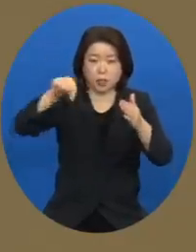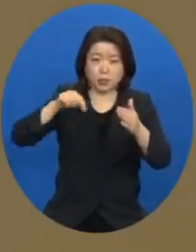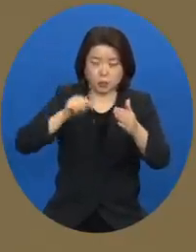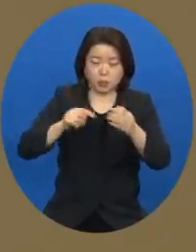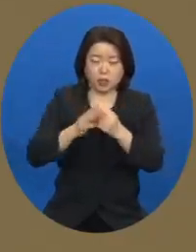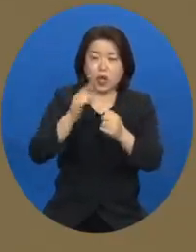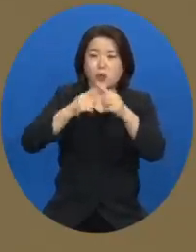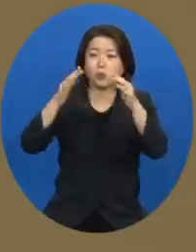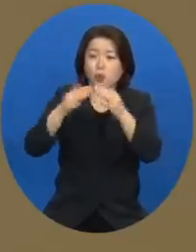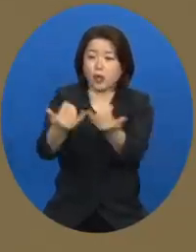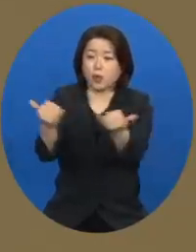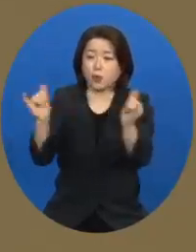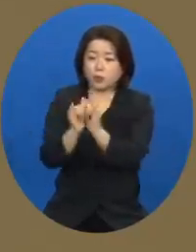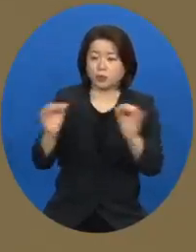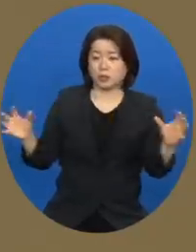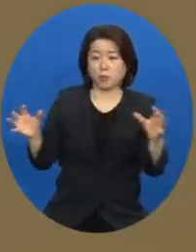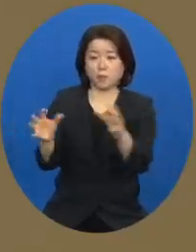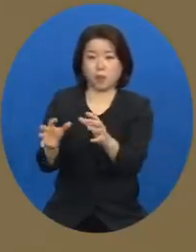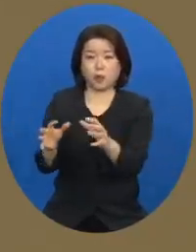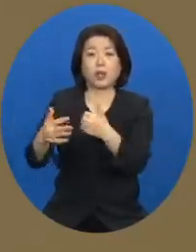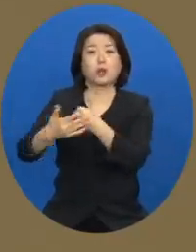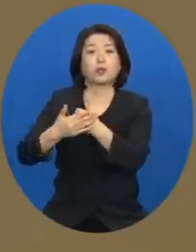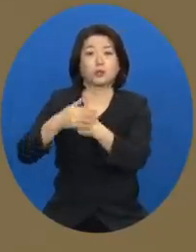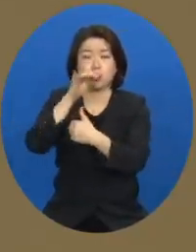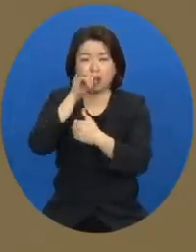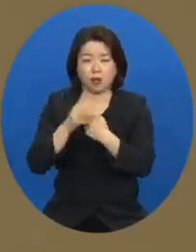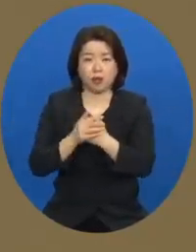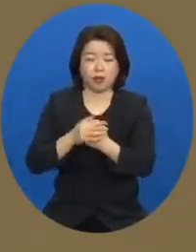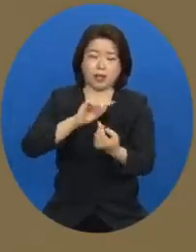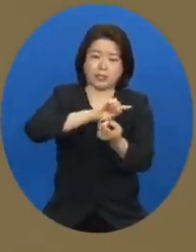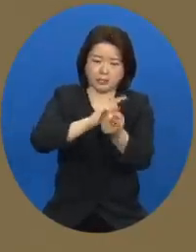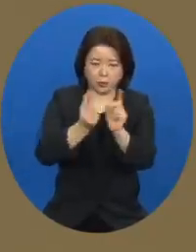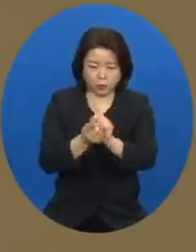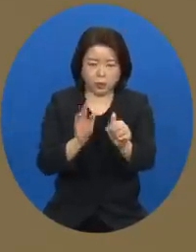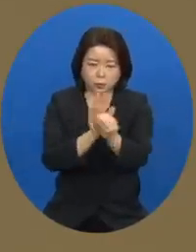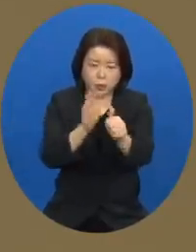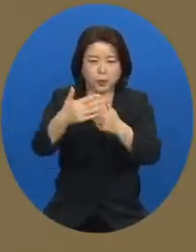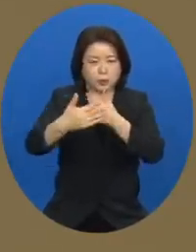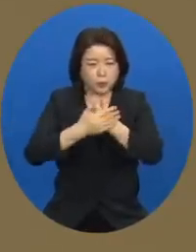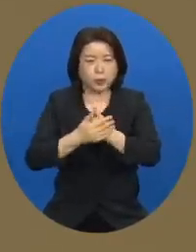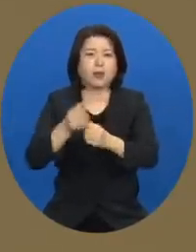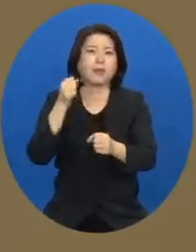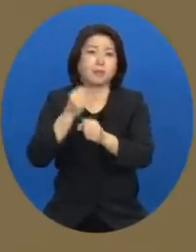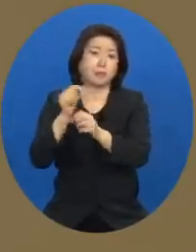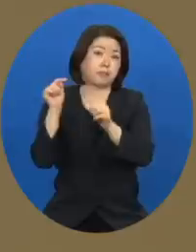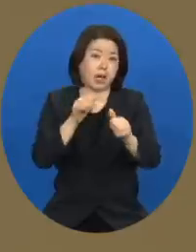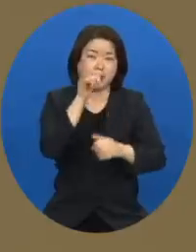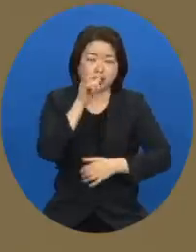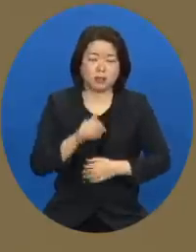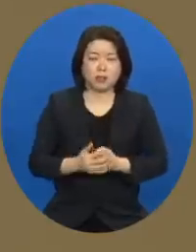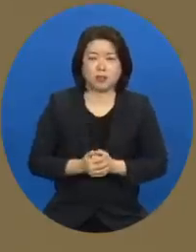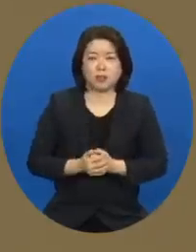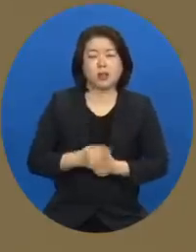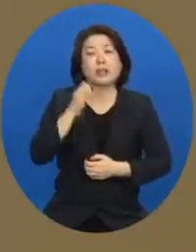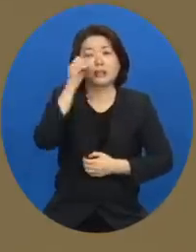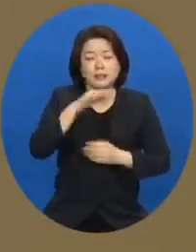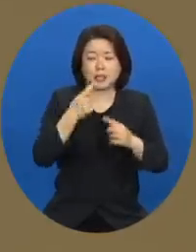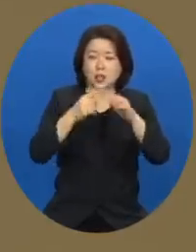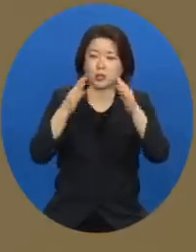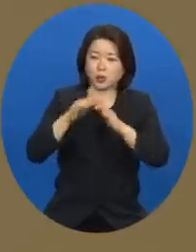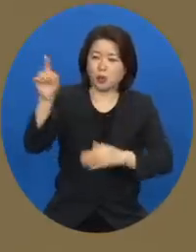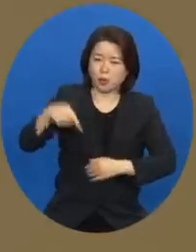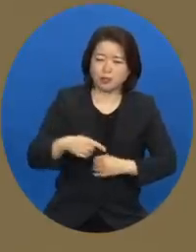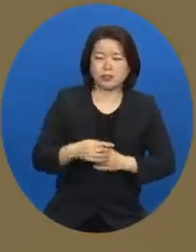공동체로 모아주신 거예요. 그러면서 서로서로 돕게 하신 겁니다. 그저 교회로 와서